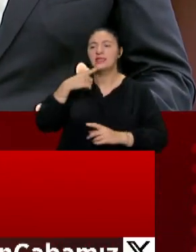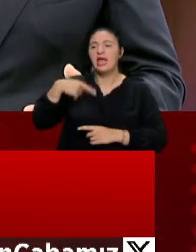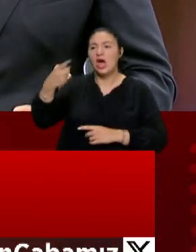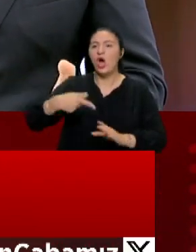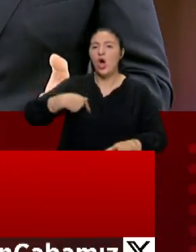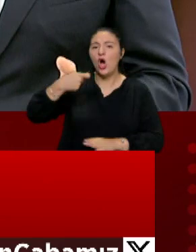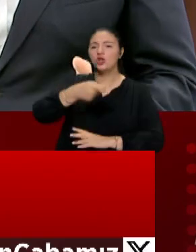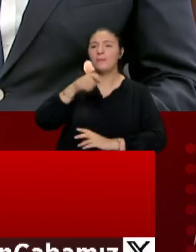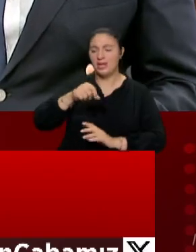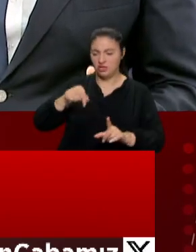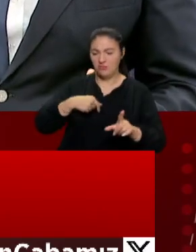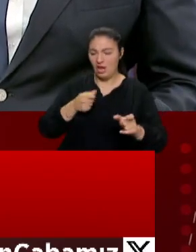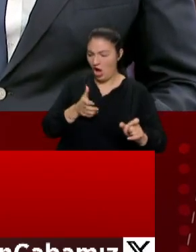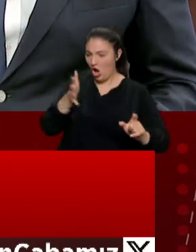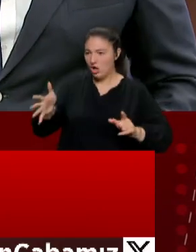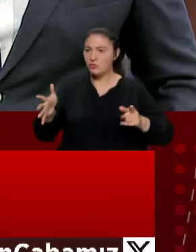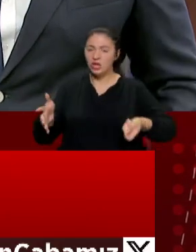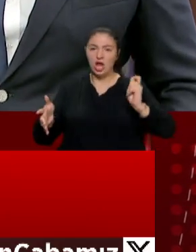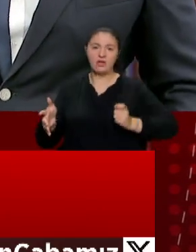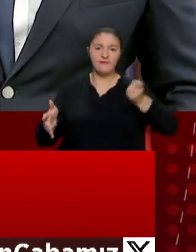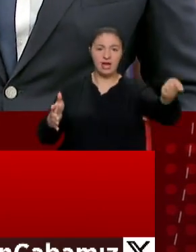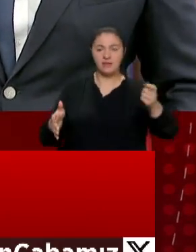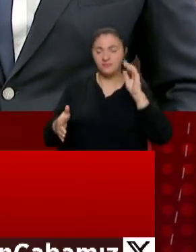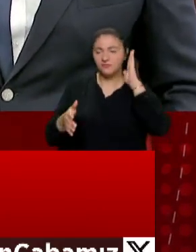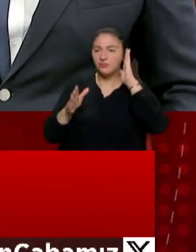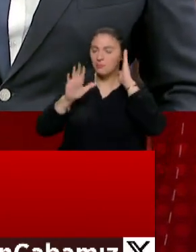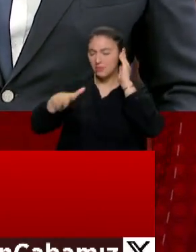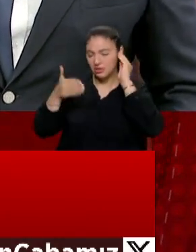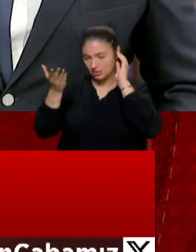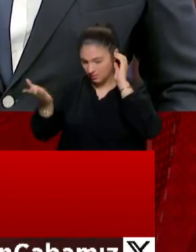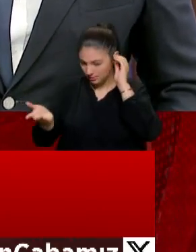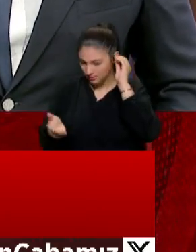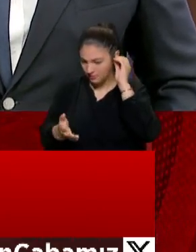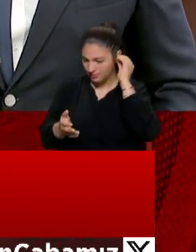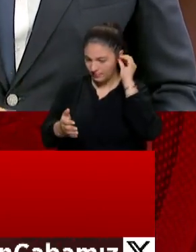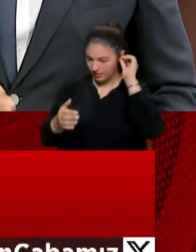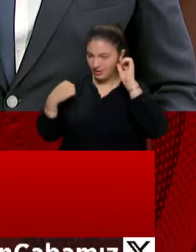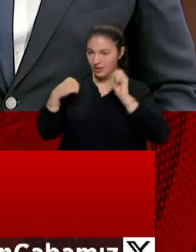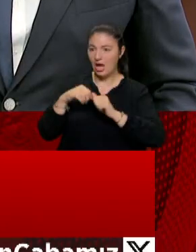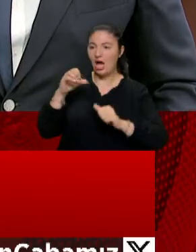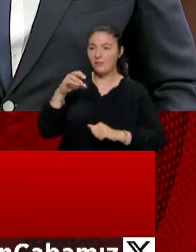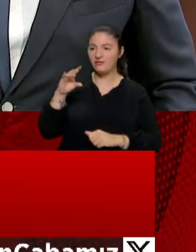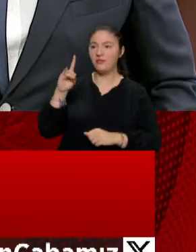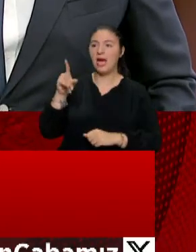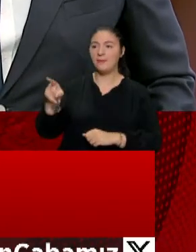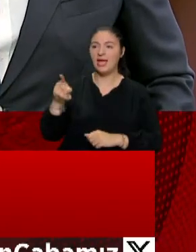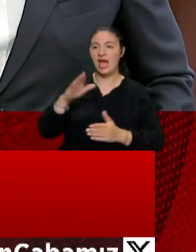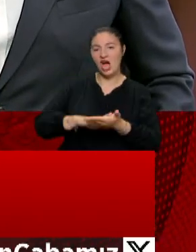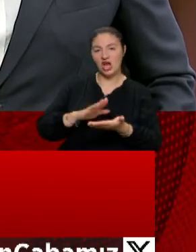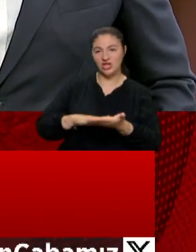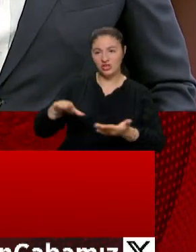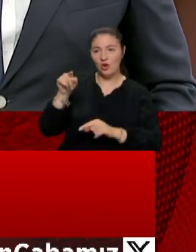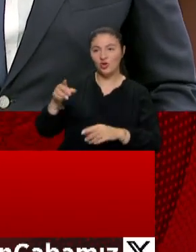ödeyeceğimiz parayı şimdiden harcayalım bunu kredi ile karşılayalım gittik meclise yine AK Parti ve Milliyetçi Hareket Partili